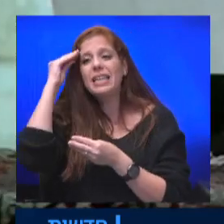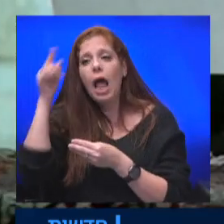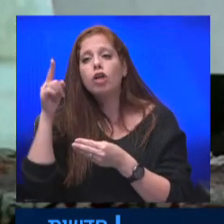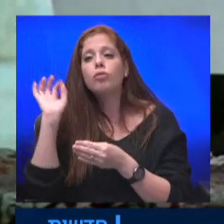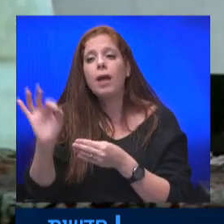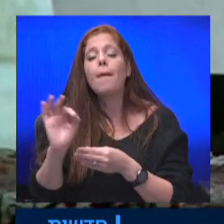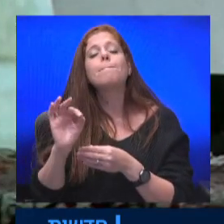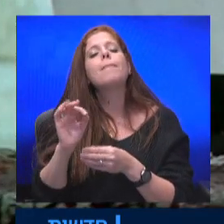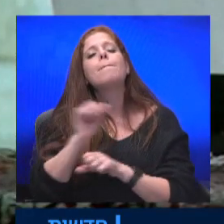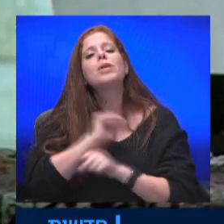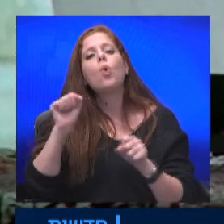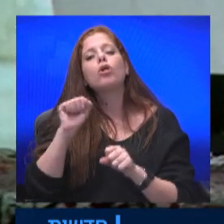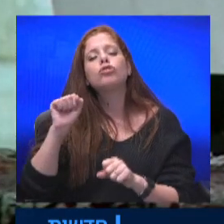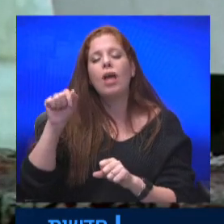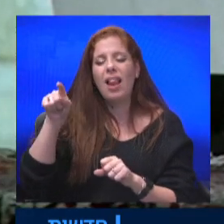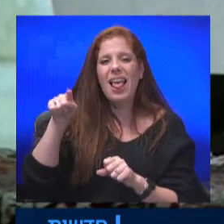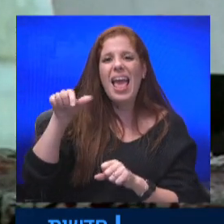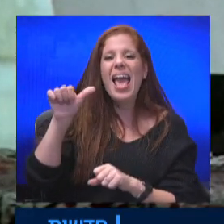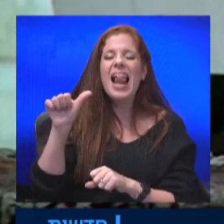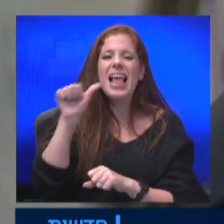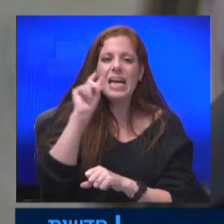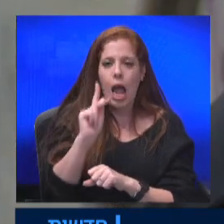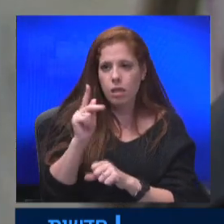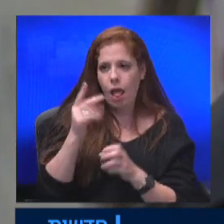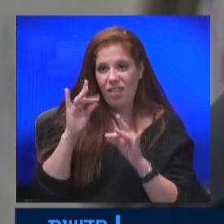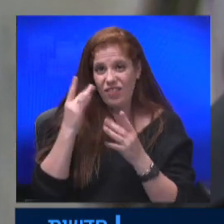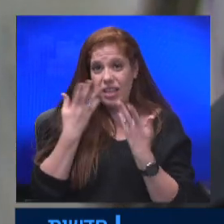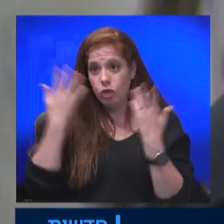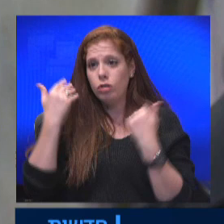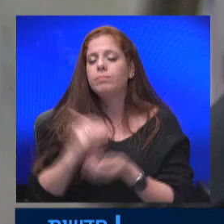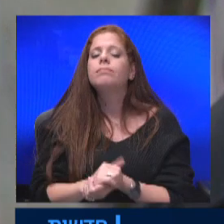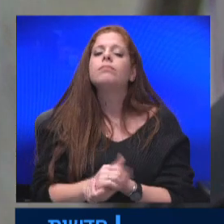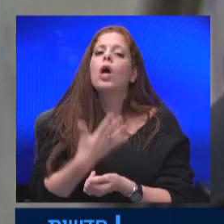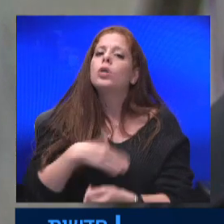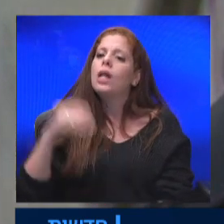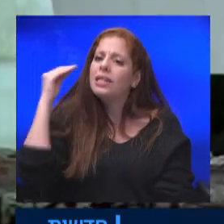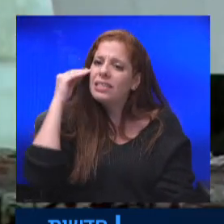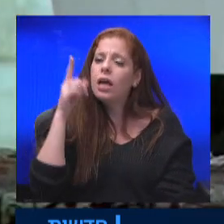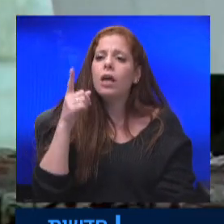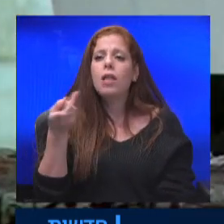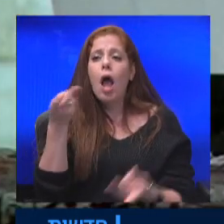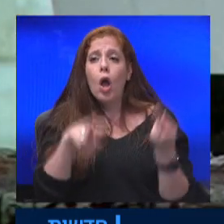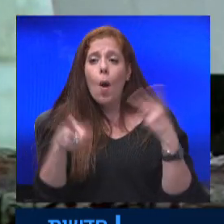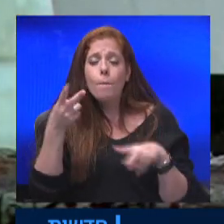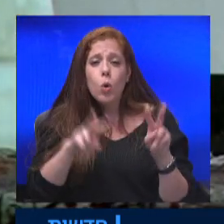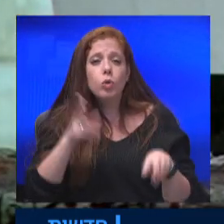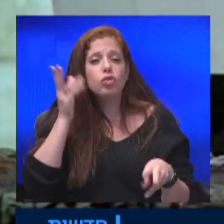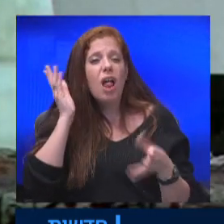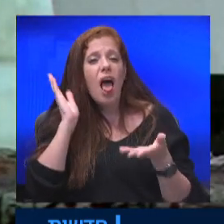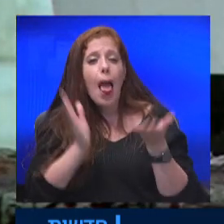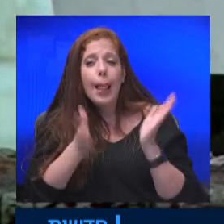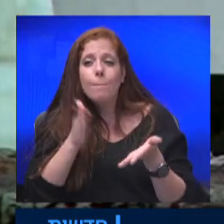Voglio ricordare tutte le vittime di violenze e persecuzioni appartenenti a